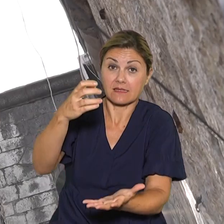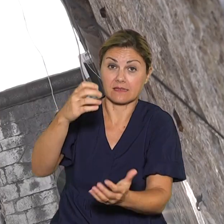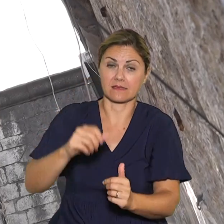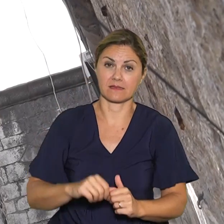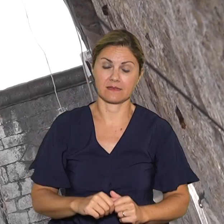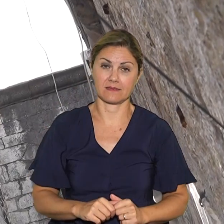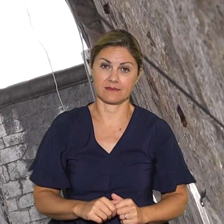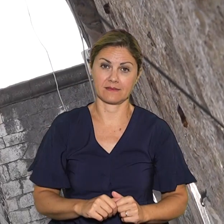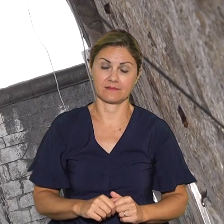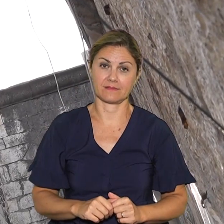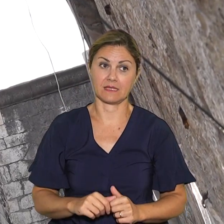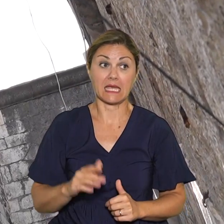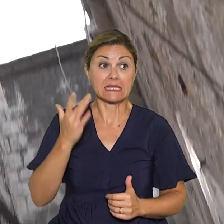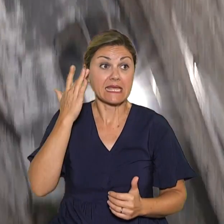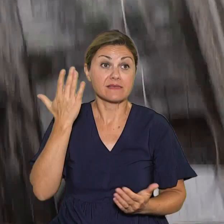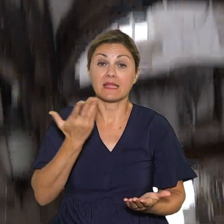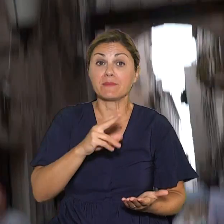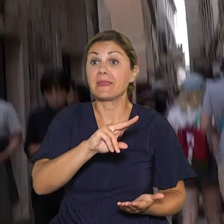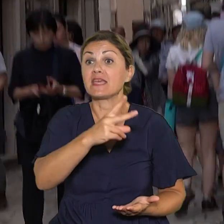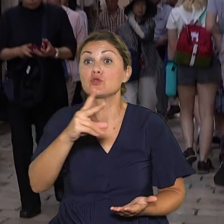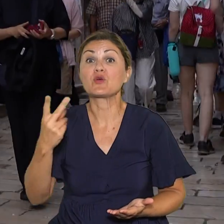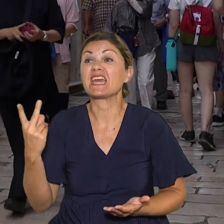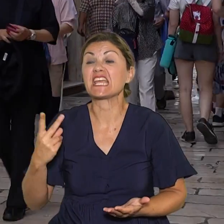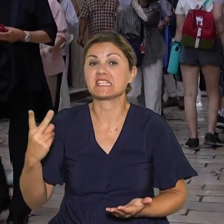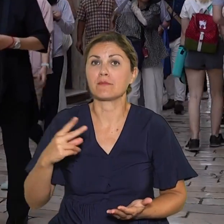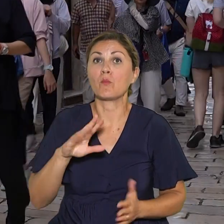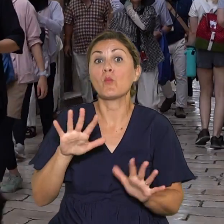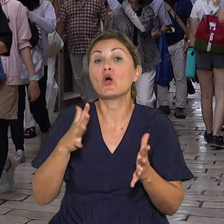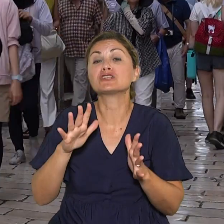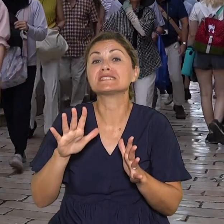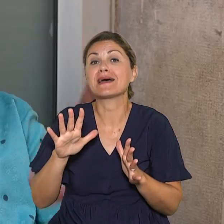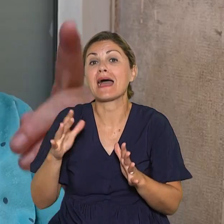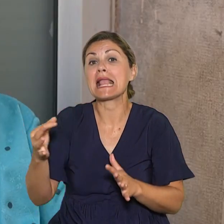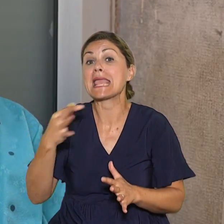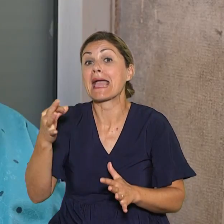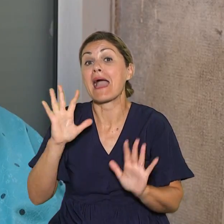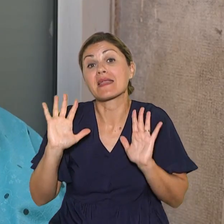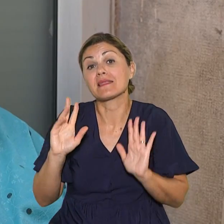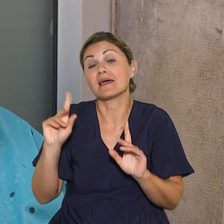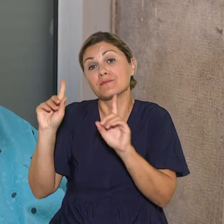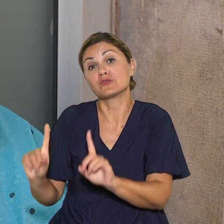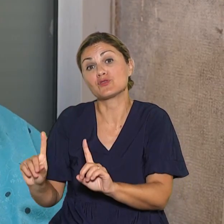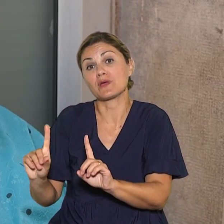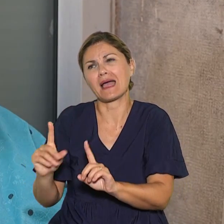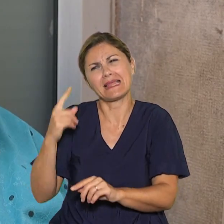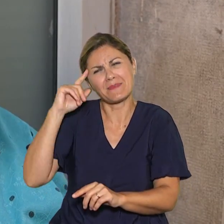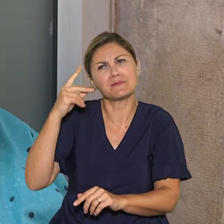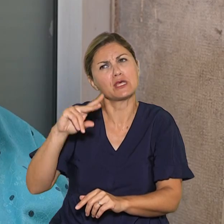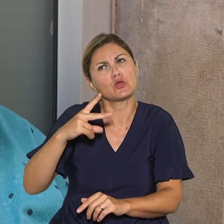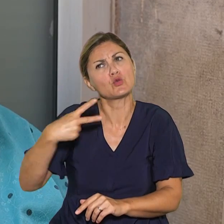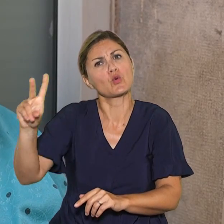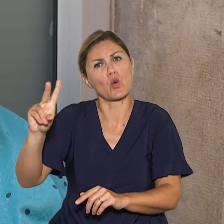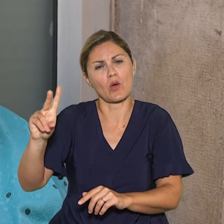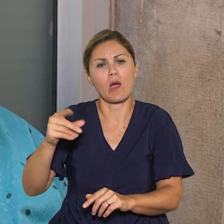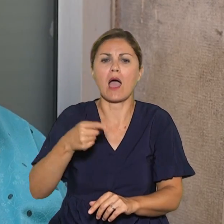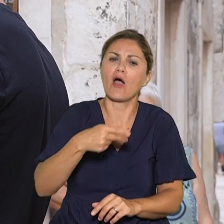Nema to, ja ne znam da ima. Bile su neke u ljekarnama i to, ali druga je vrst. Nije ovaka. Ovo